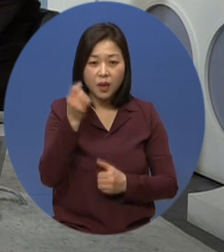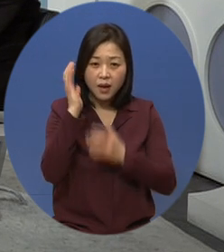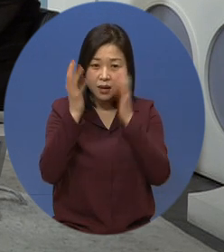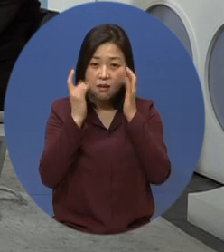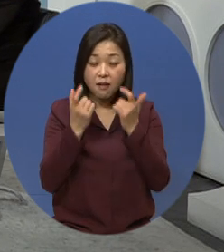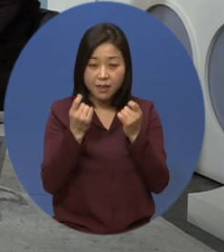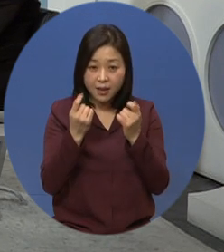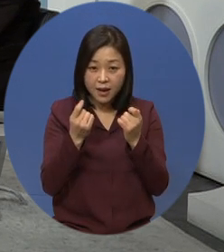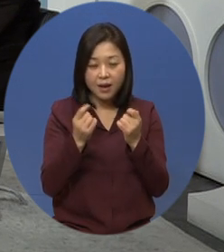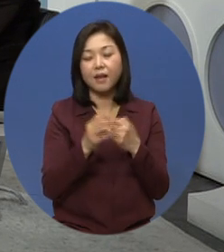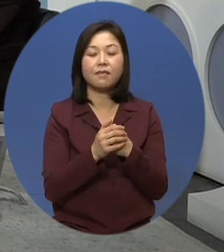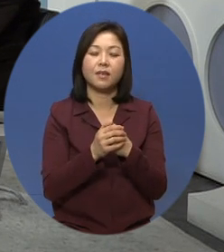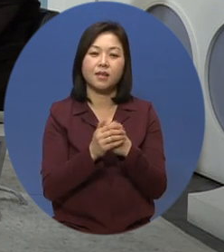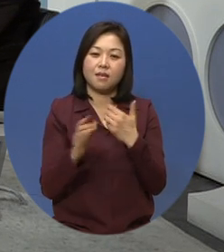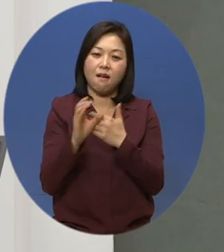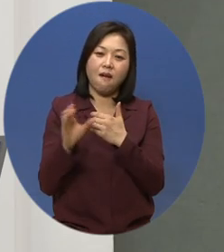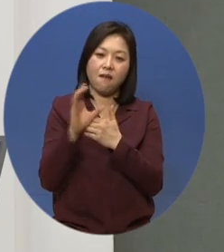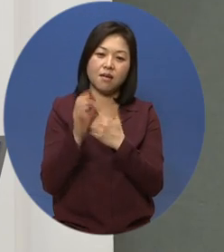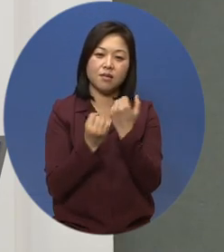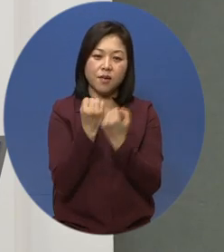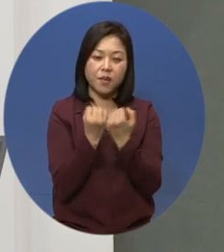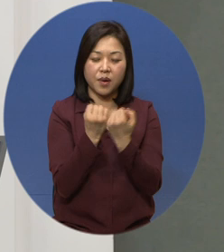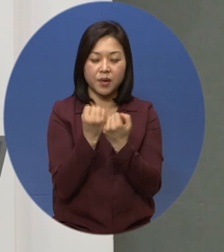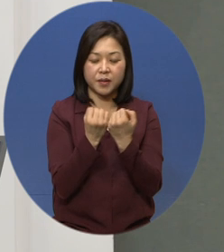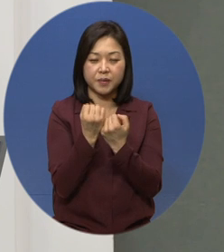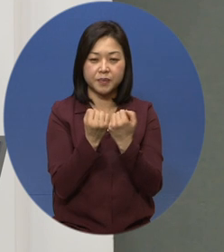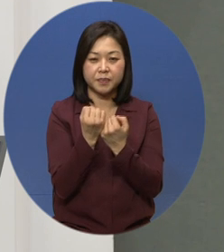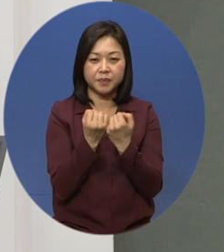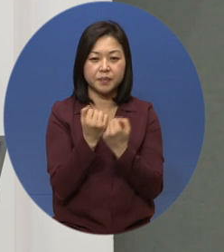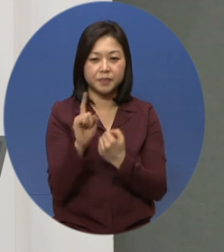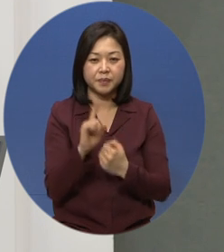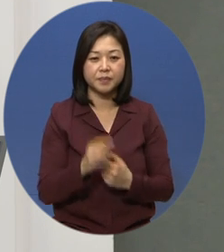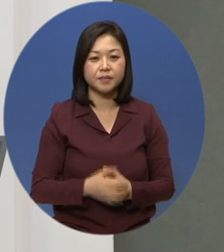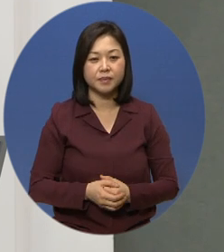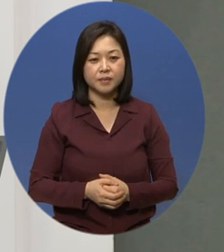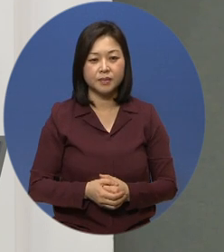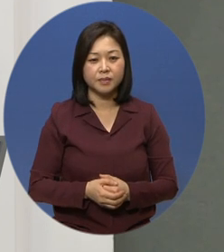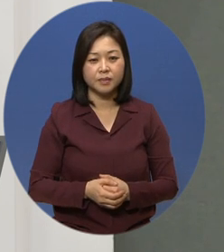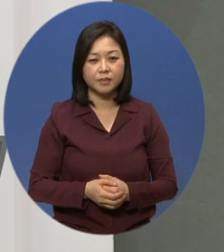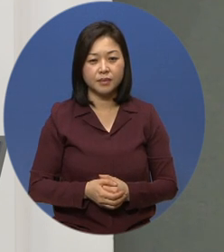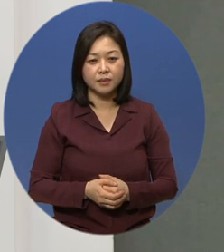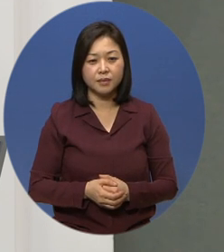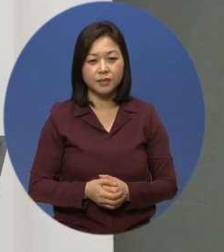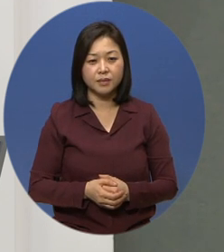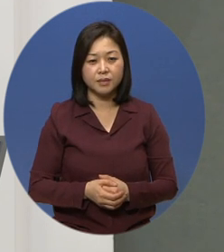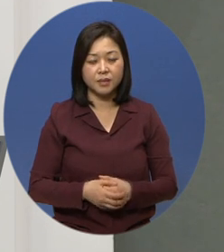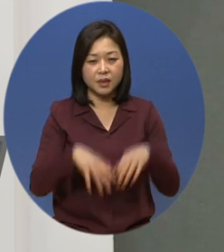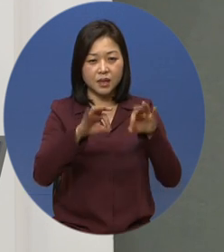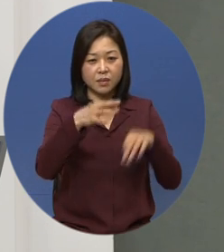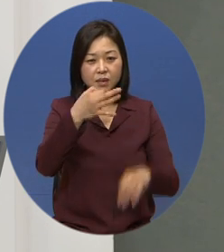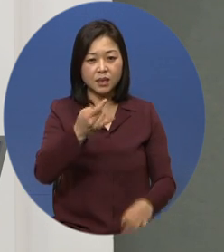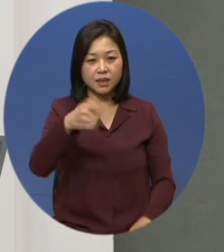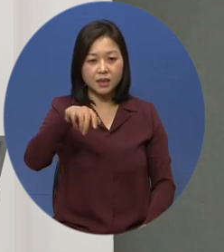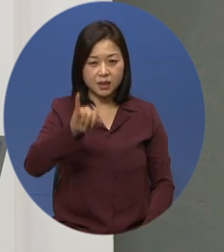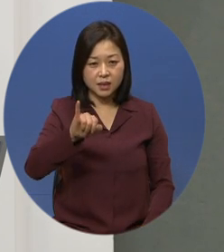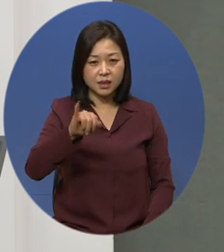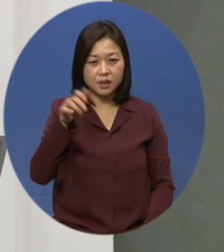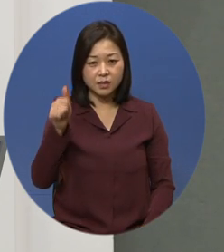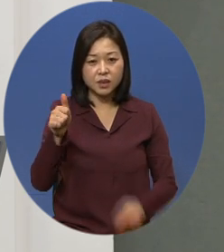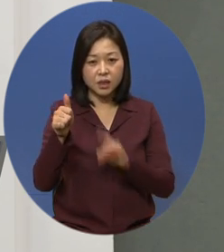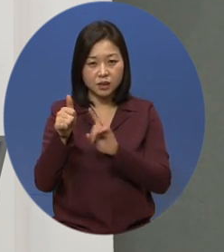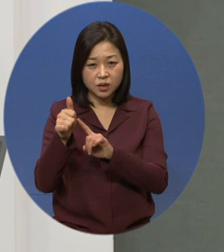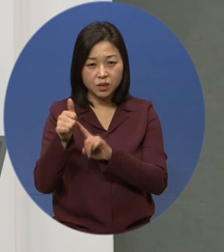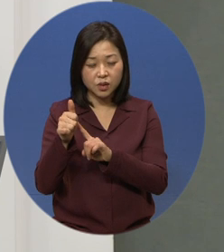헷갈릴 것 같아서 에 설명 부연설명을 하자면 은 김 의 이 열사는 그